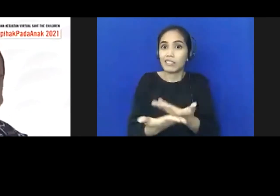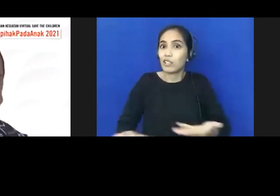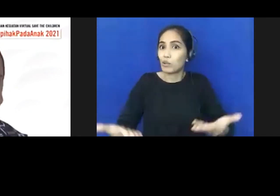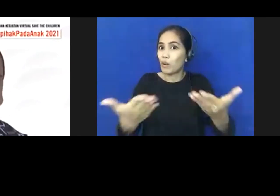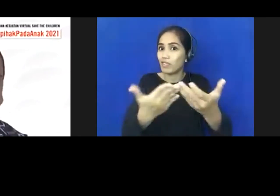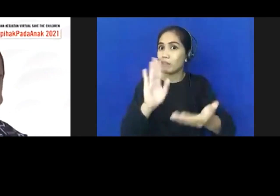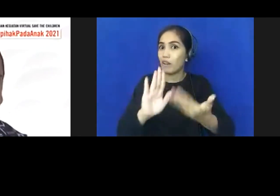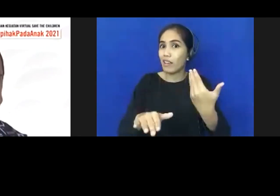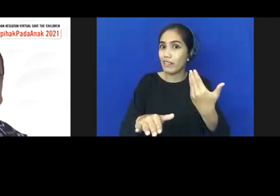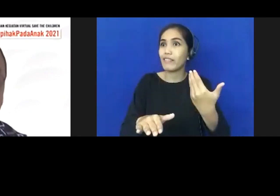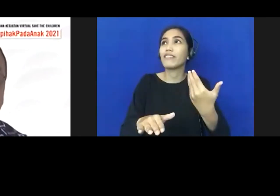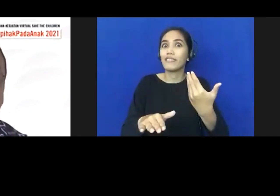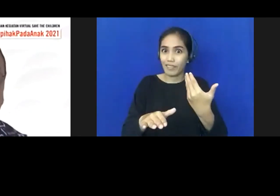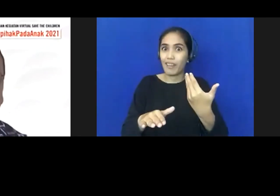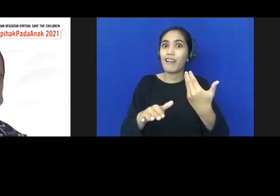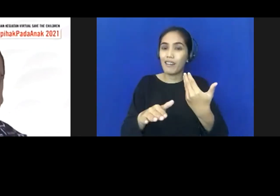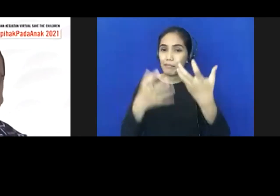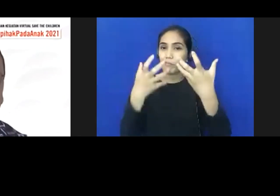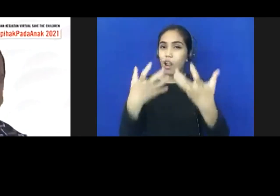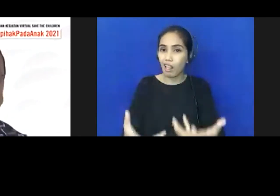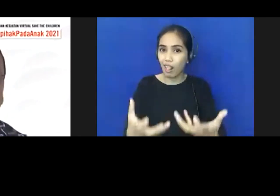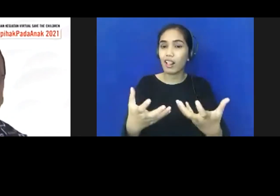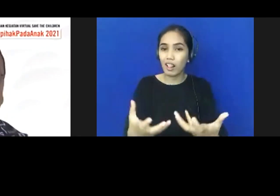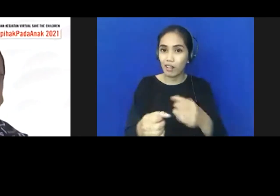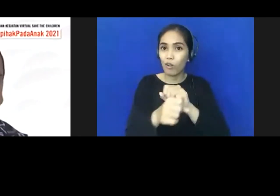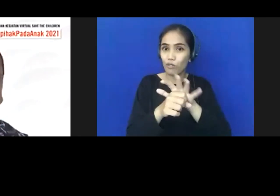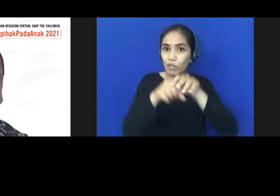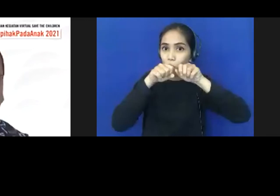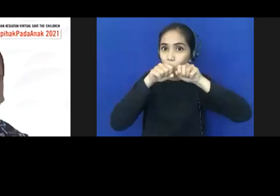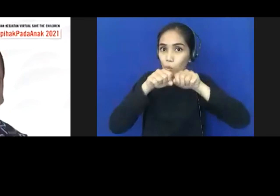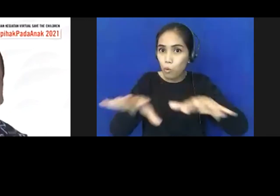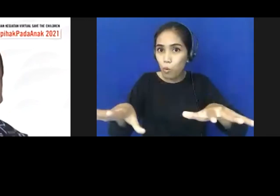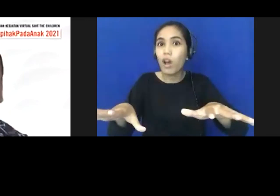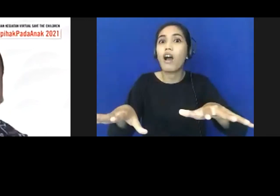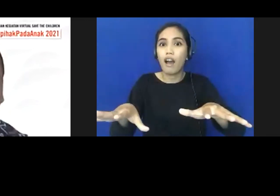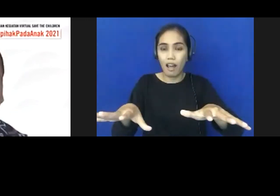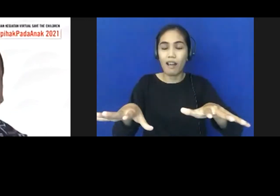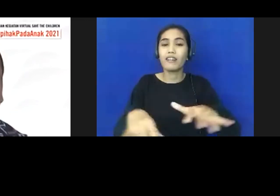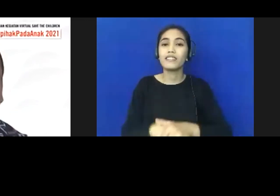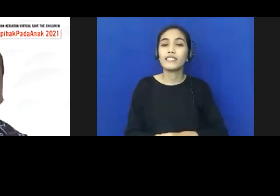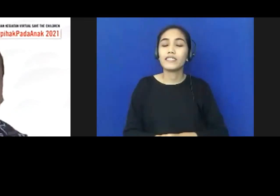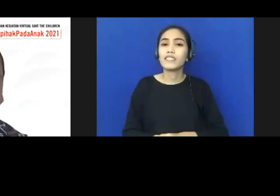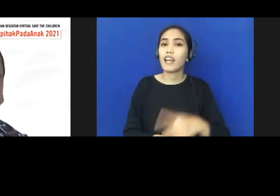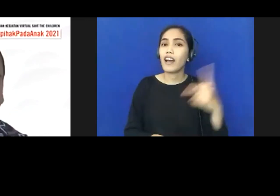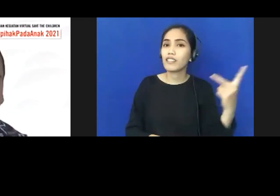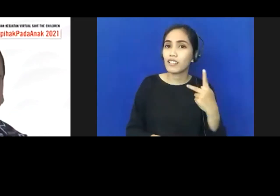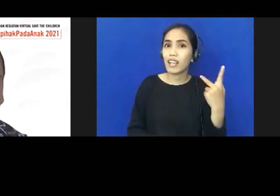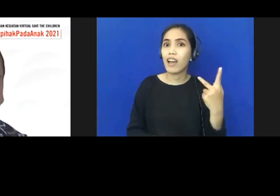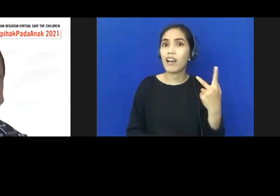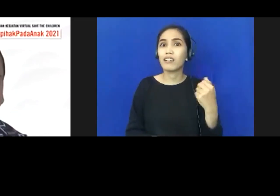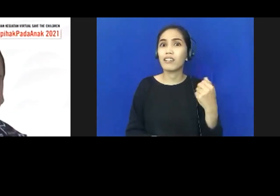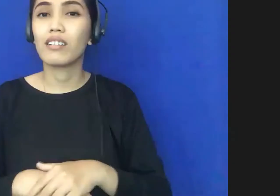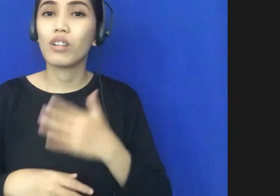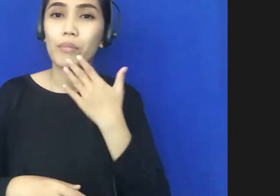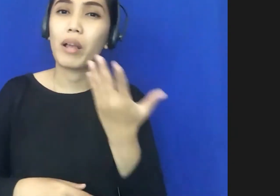kembali cukup memberat lagi seperti itu untuk pandemi gitu loh. Dan ya kita sangat terbiasa akhirnya